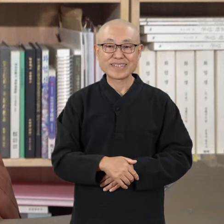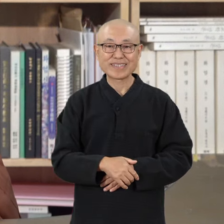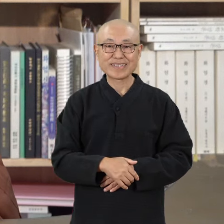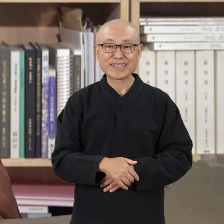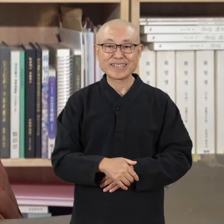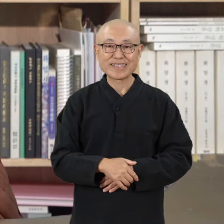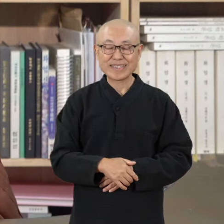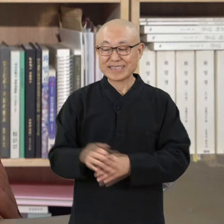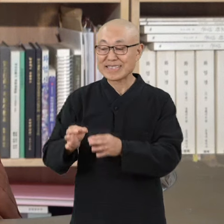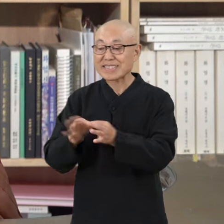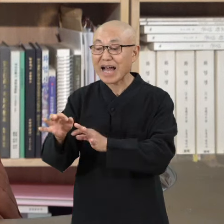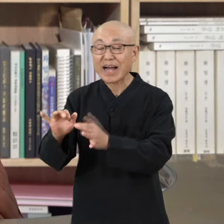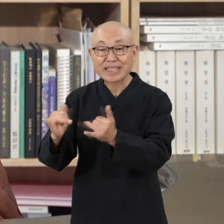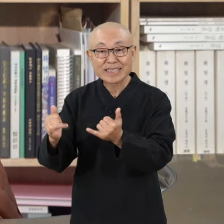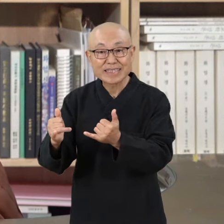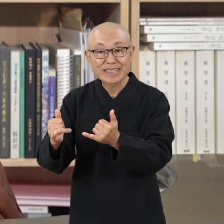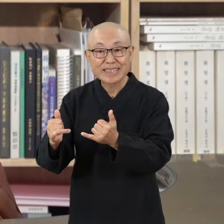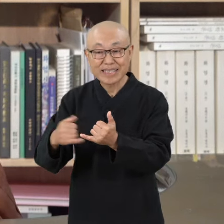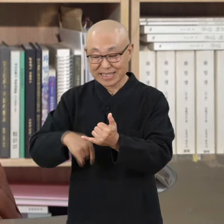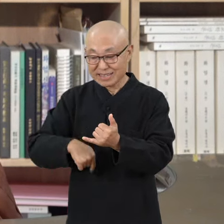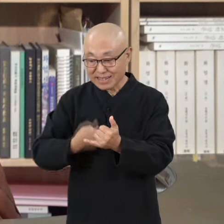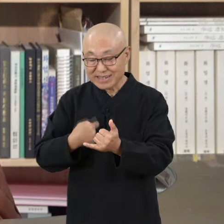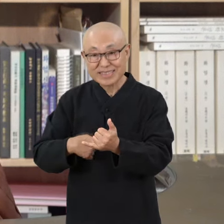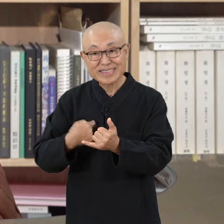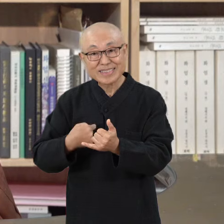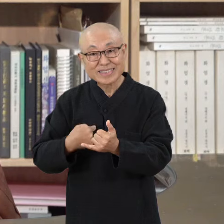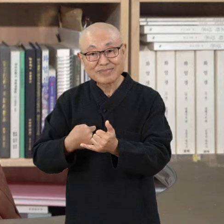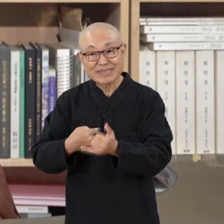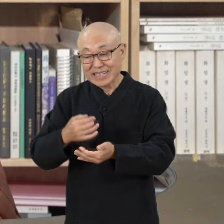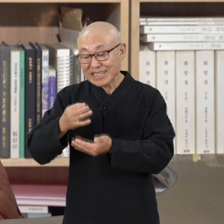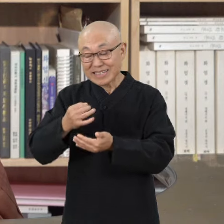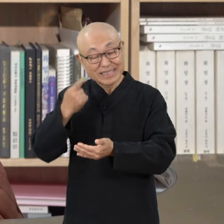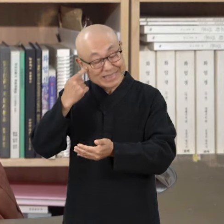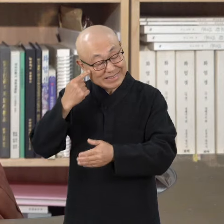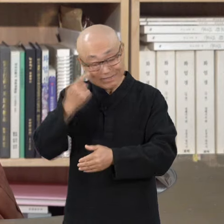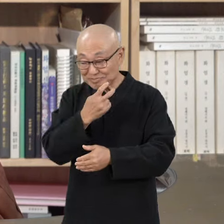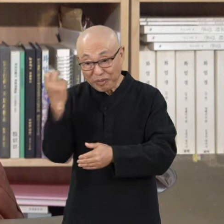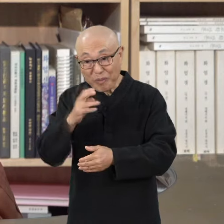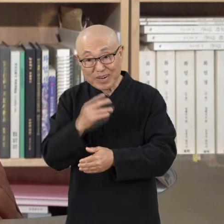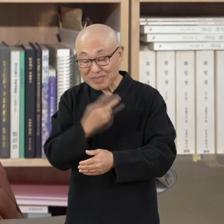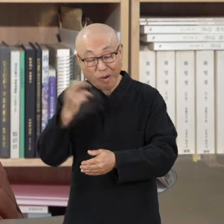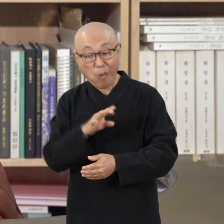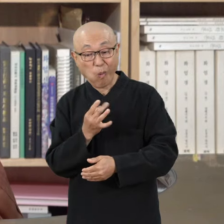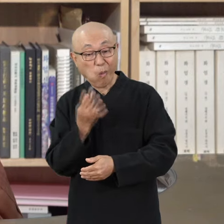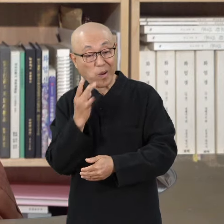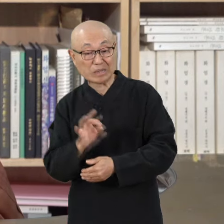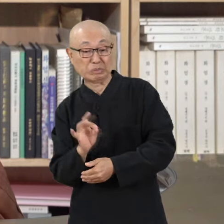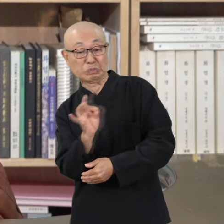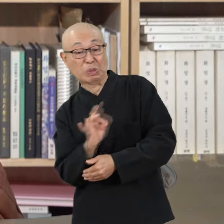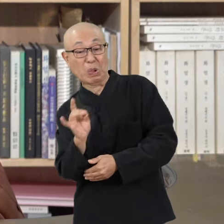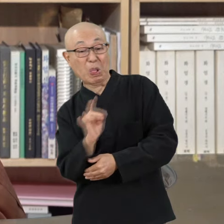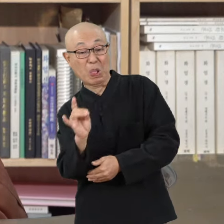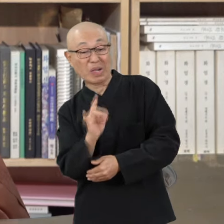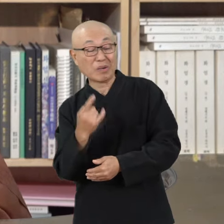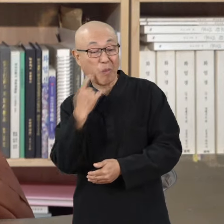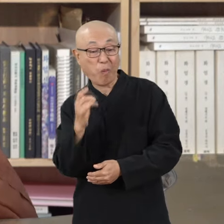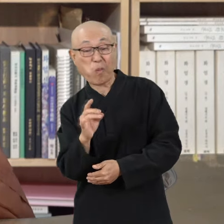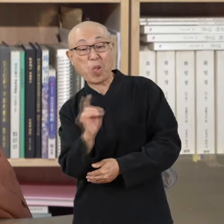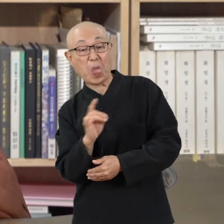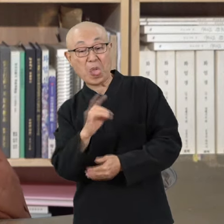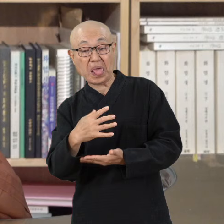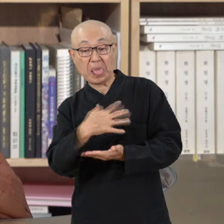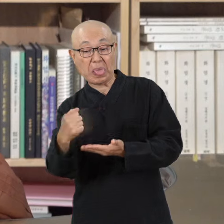상인은 뭐 자기 자신의 그 지혜라고 할까요. 아주 그 영리함을 재산을